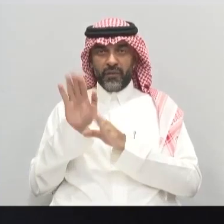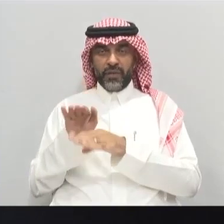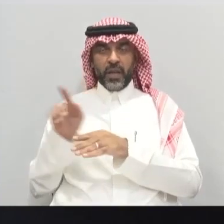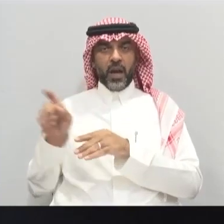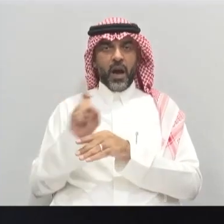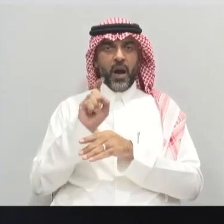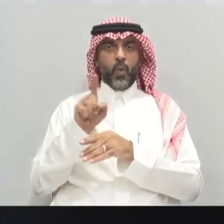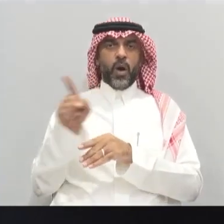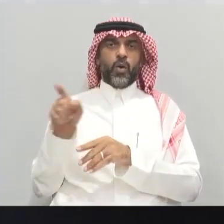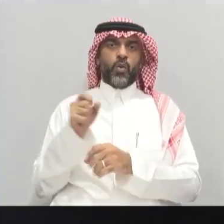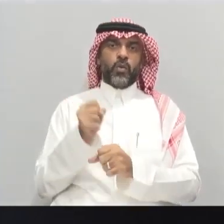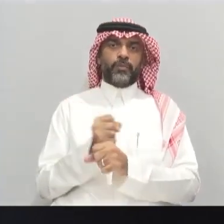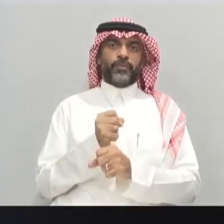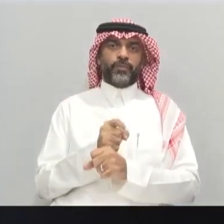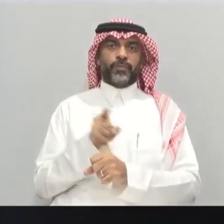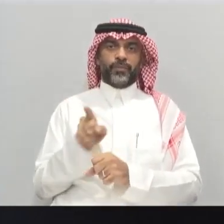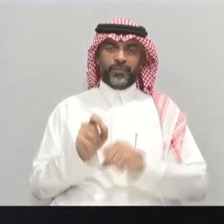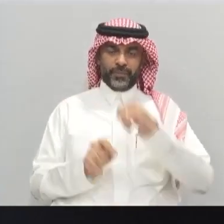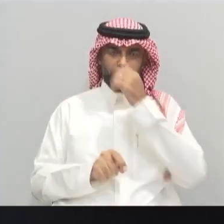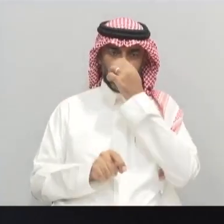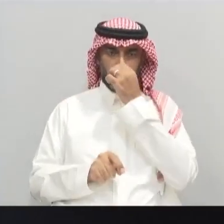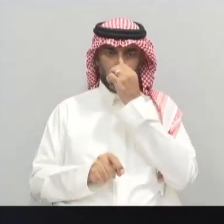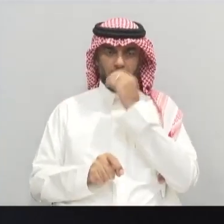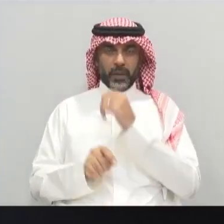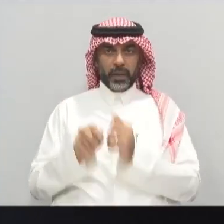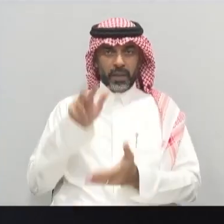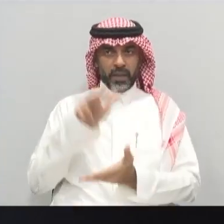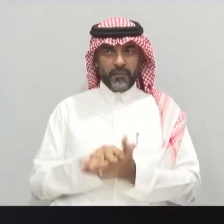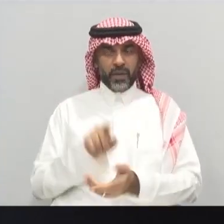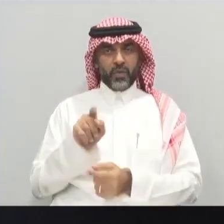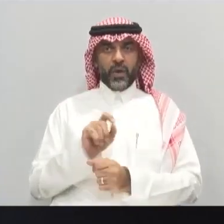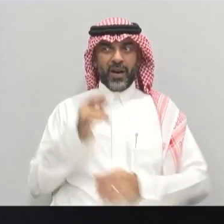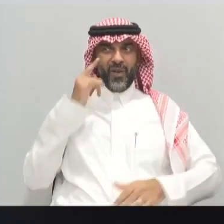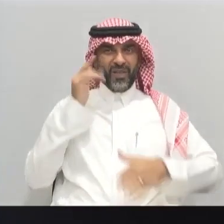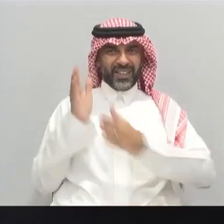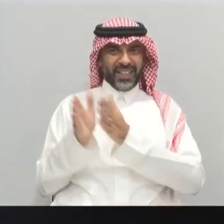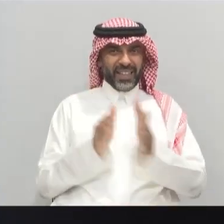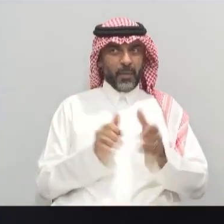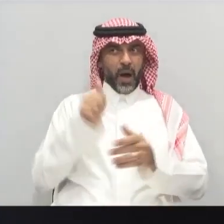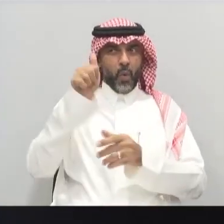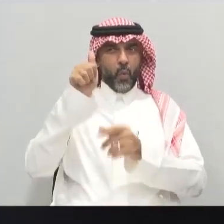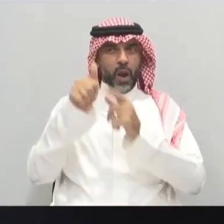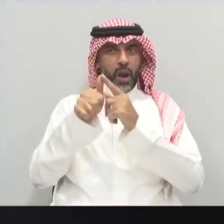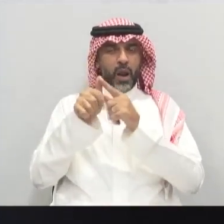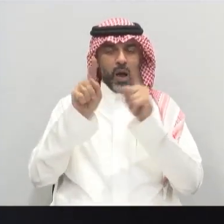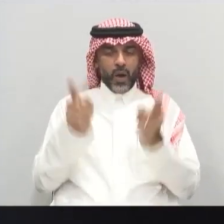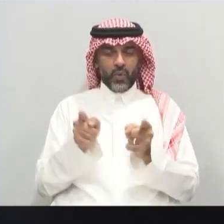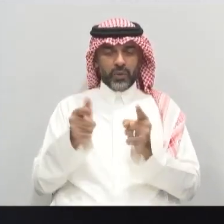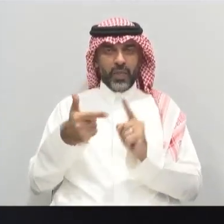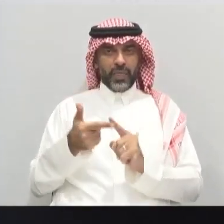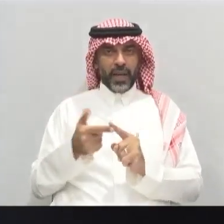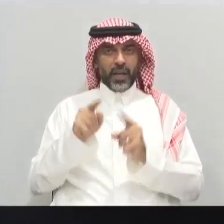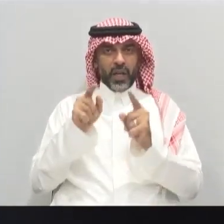اولا الاولويه لتنفيذ ما بداخل الاقواس بعد ذلك الرفع لاس ومن ثم الضرب